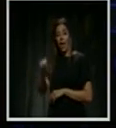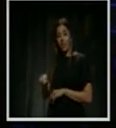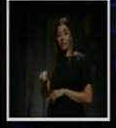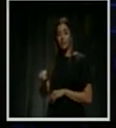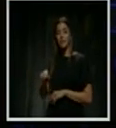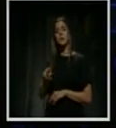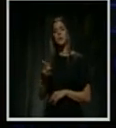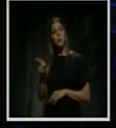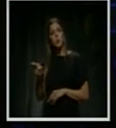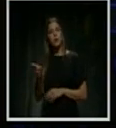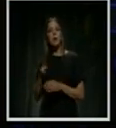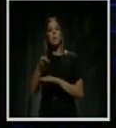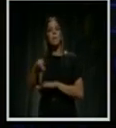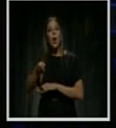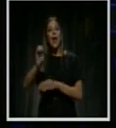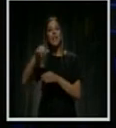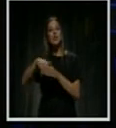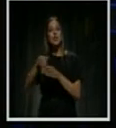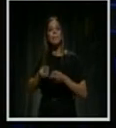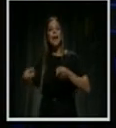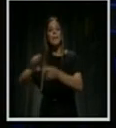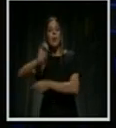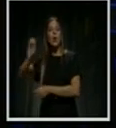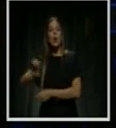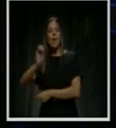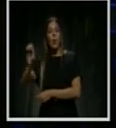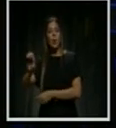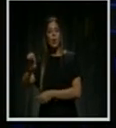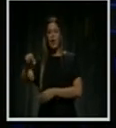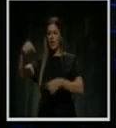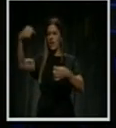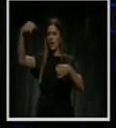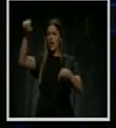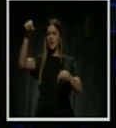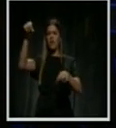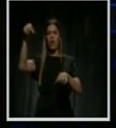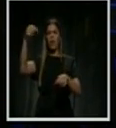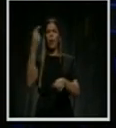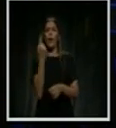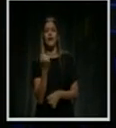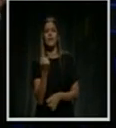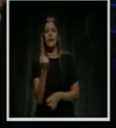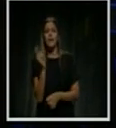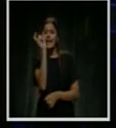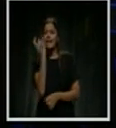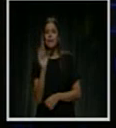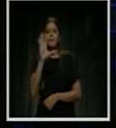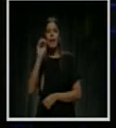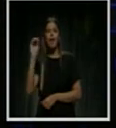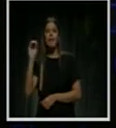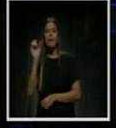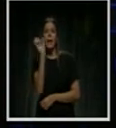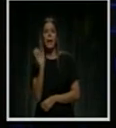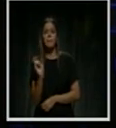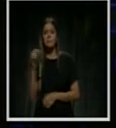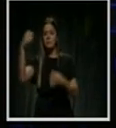resqet għall-elezzjonijiet tal-Parlament Ewropew b'dokument ta' faċċata ta' 500 kelma li jħalli barra l-aktar